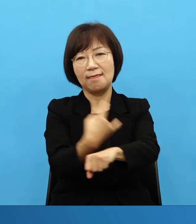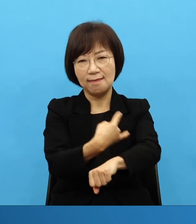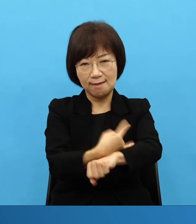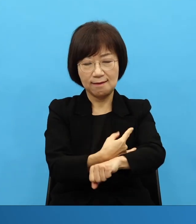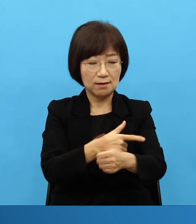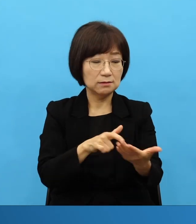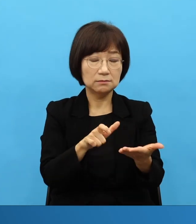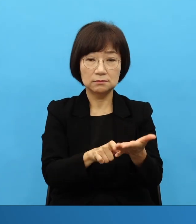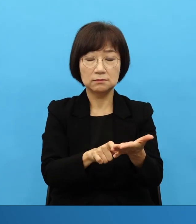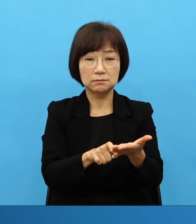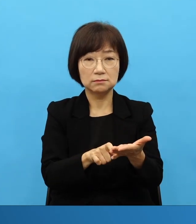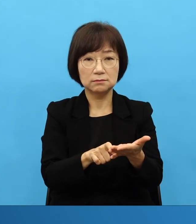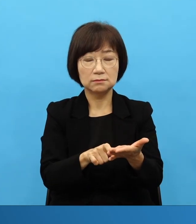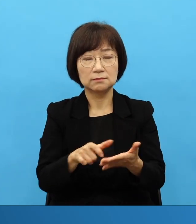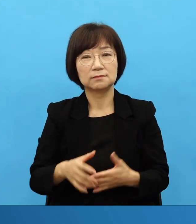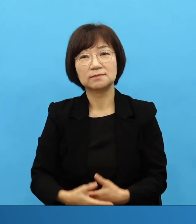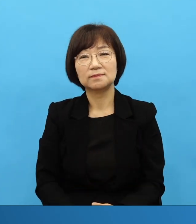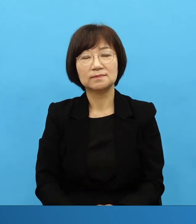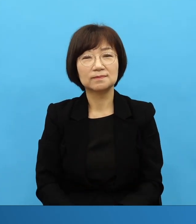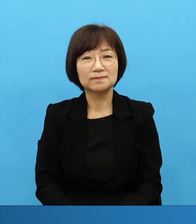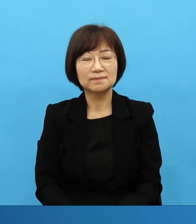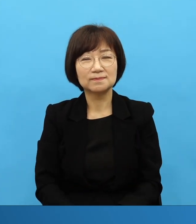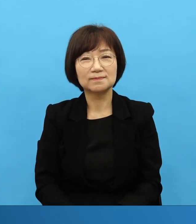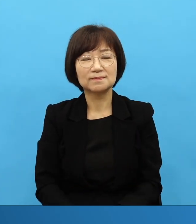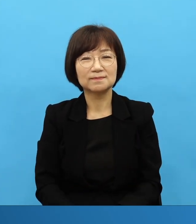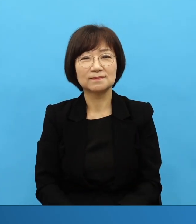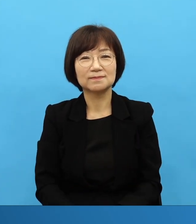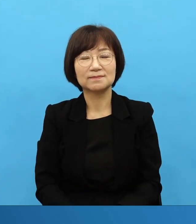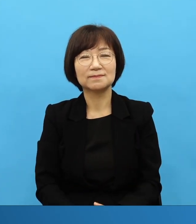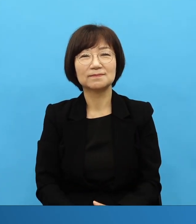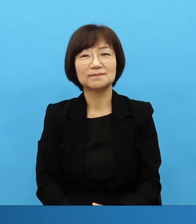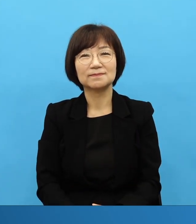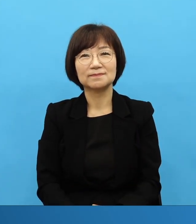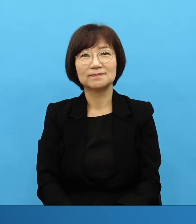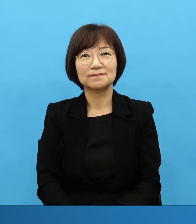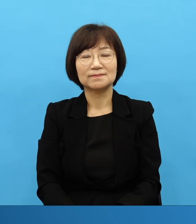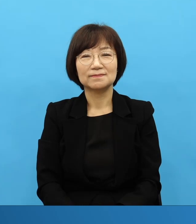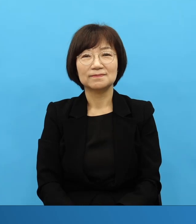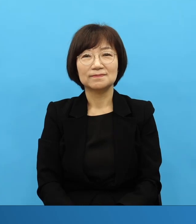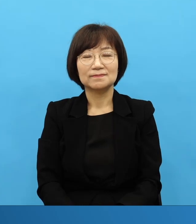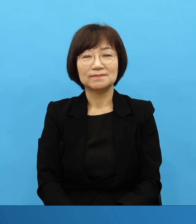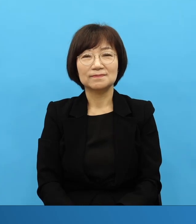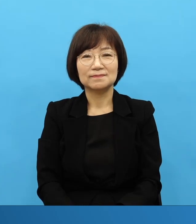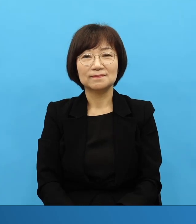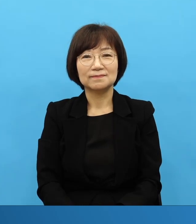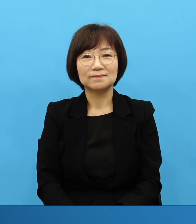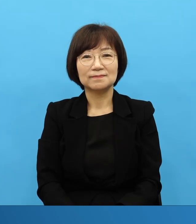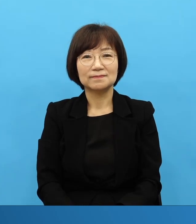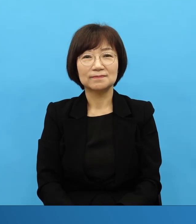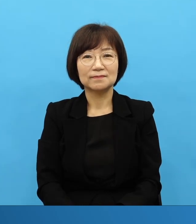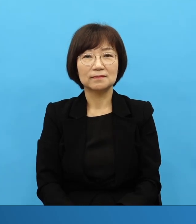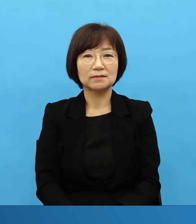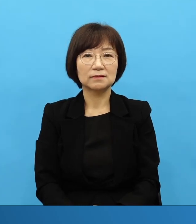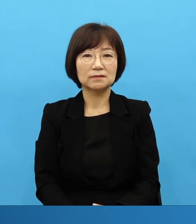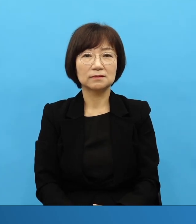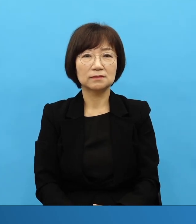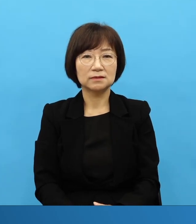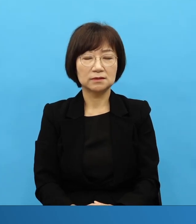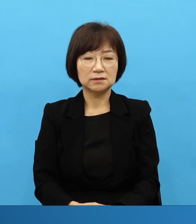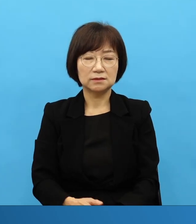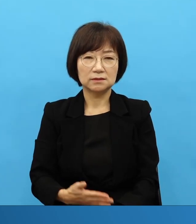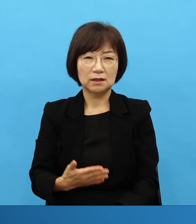coming of Jesus, there will come a judgment day whether we go to heaven or hell. 엄청난 내 숨은 영적 배경을